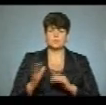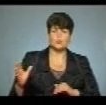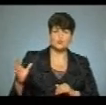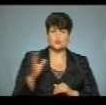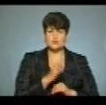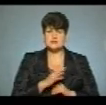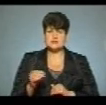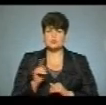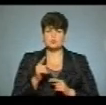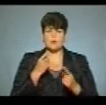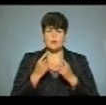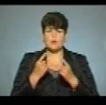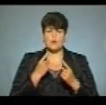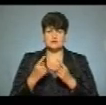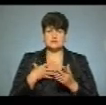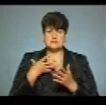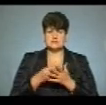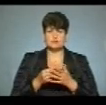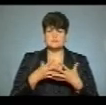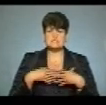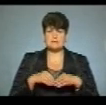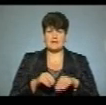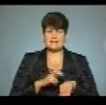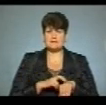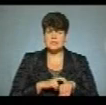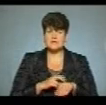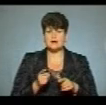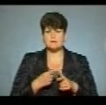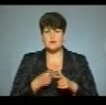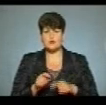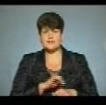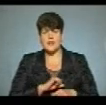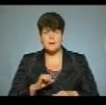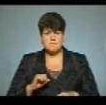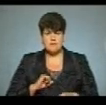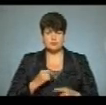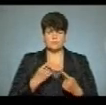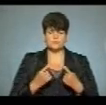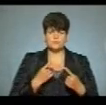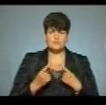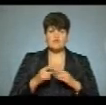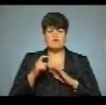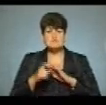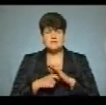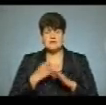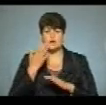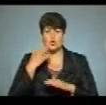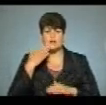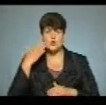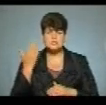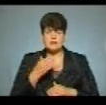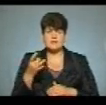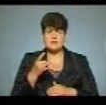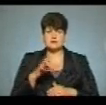щоб поговорити зі своїм сімейним лікарем або своїм терапевтом, знати, коли останній раз ви